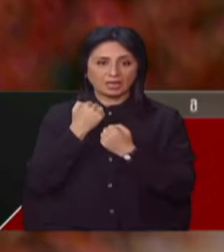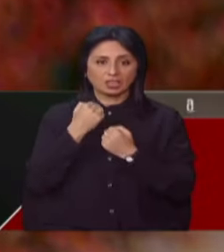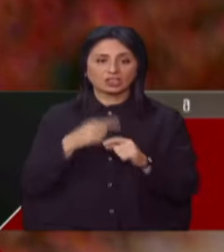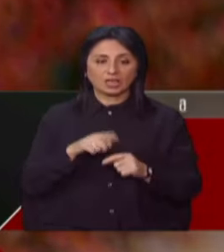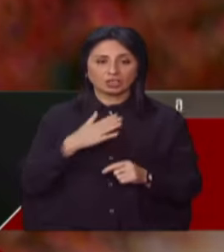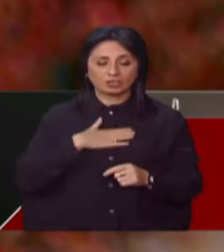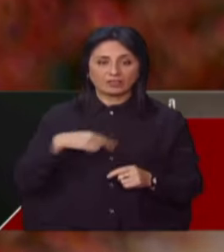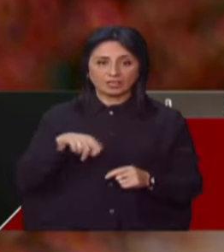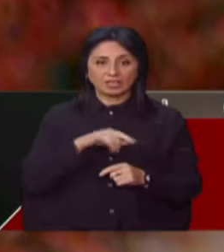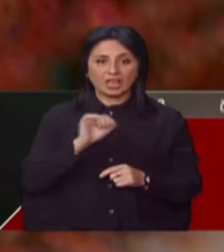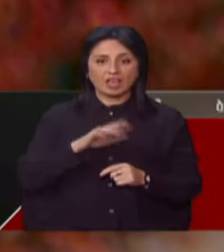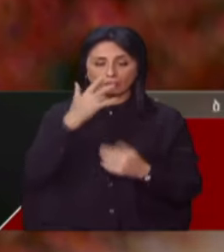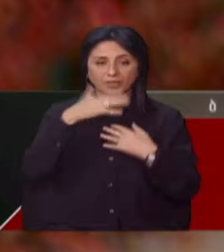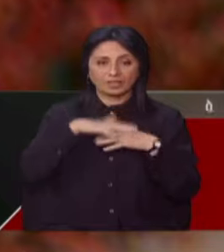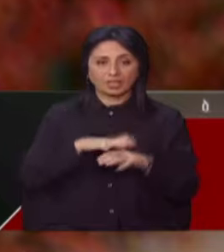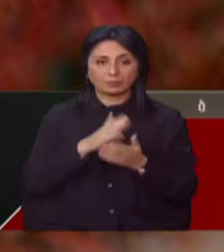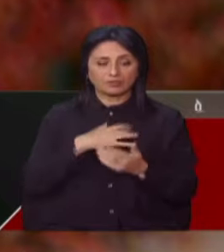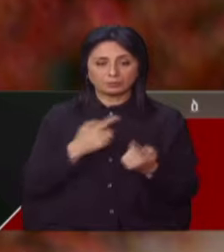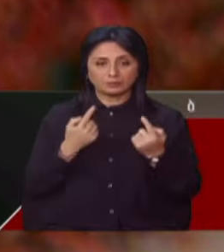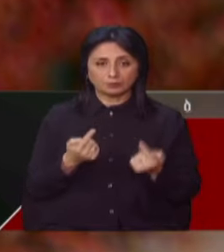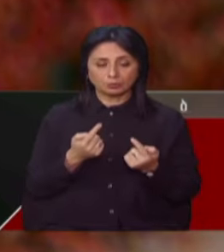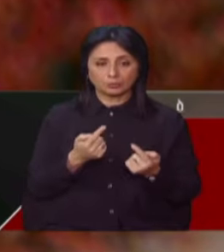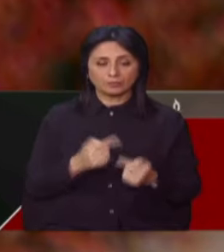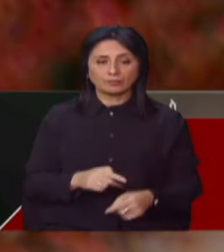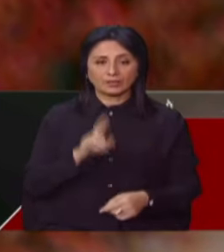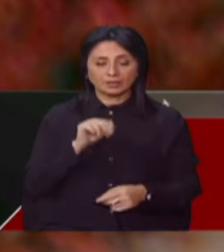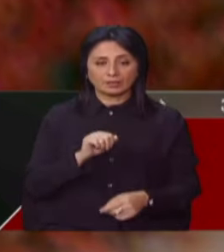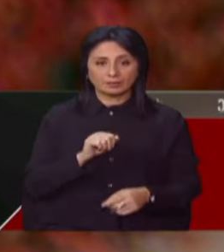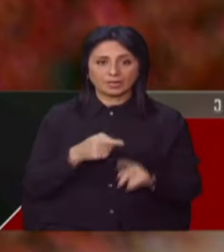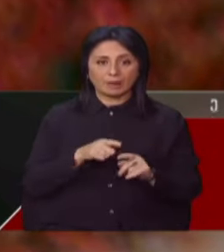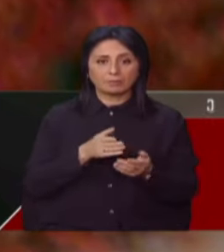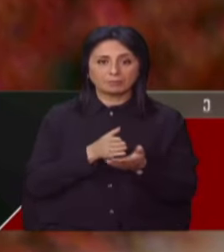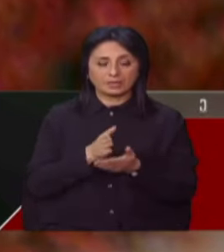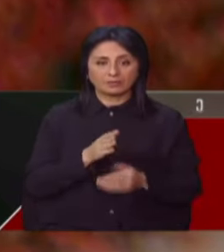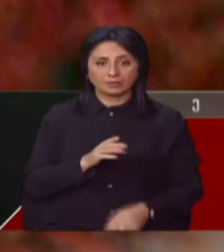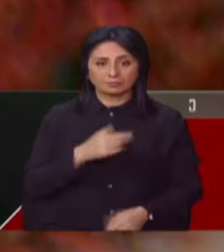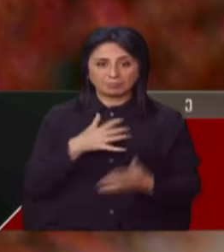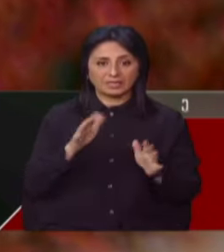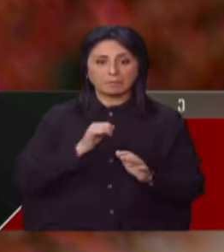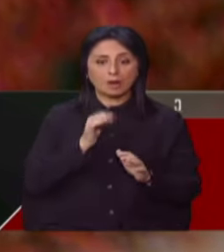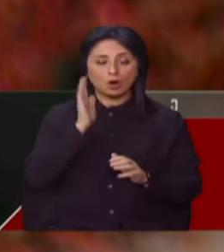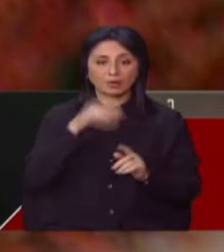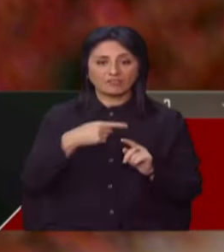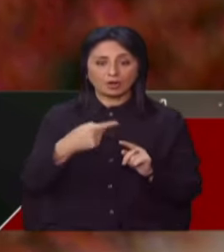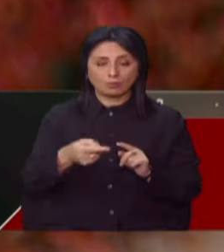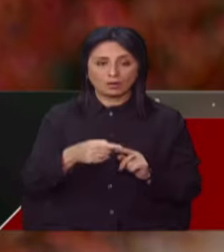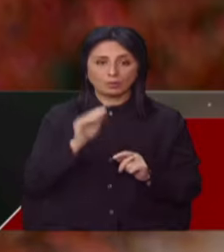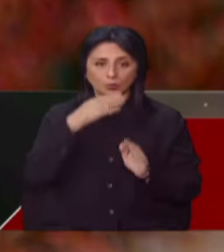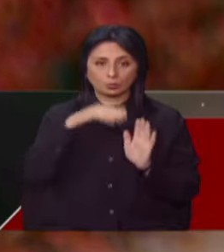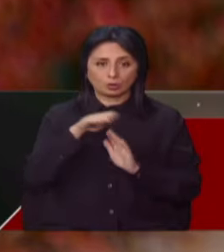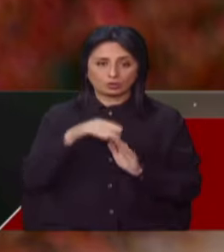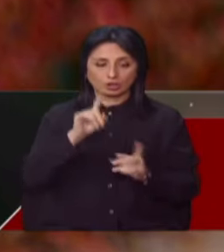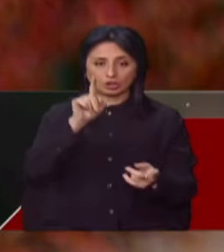რადგან ჩვენთვის ევროპული ინტეგრაცია არის მნიშვნელოვანი და ამ მხრივ, რაც მეტი მეგობარი გვეყოლება, მით უკეთესია